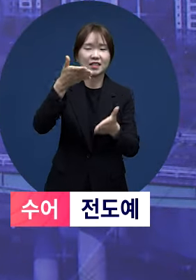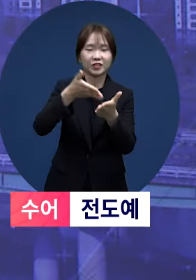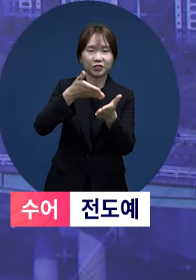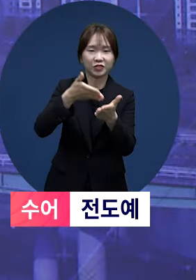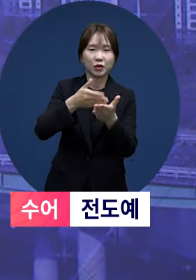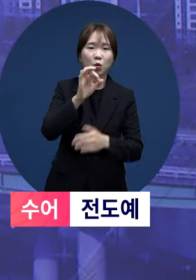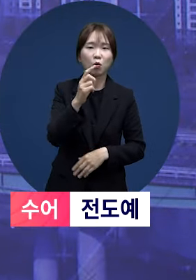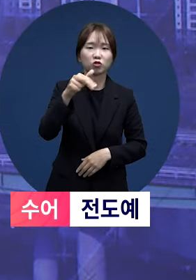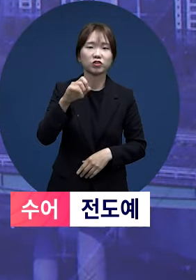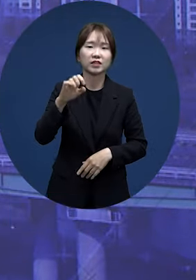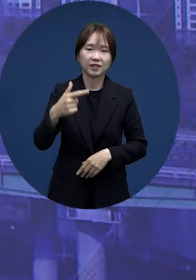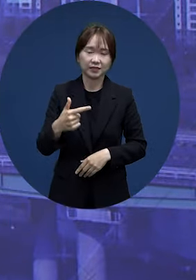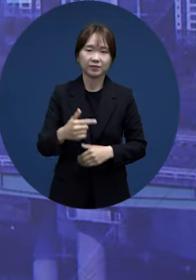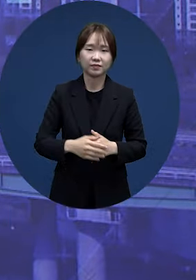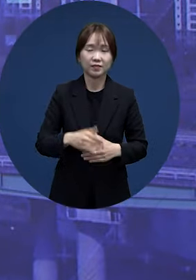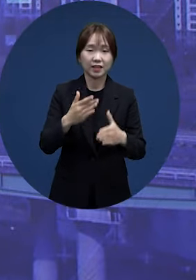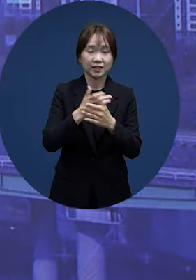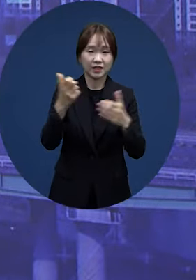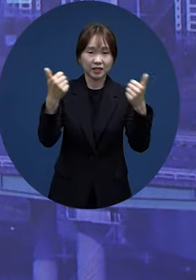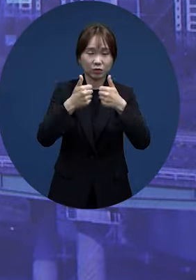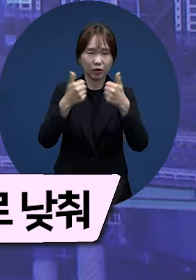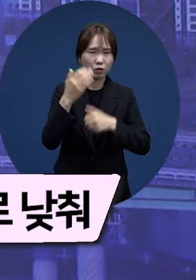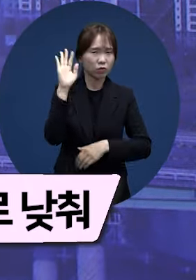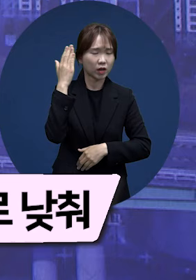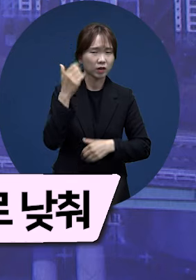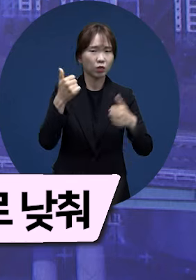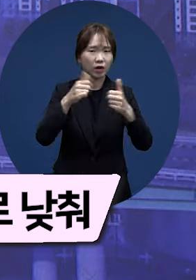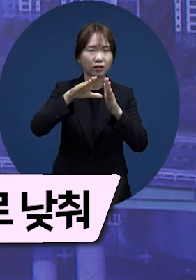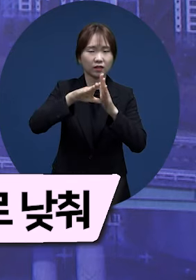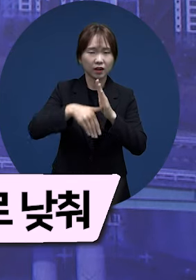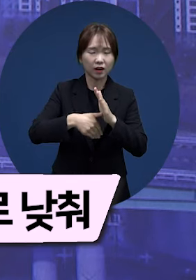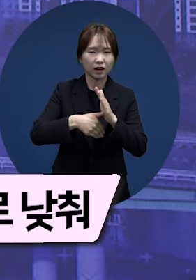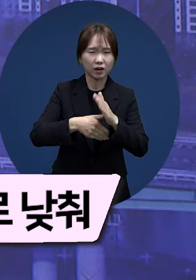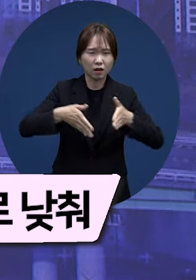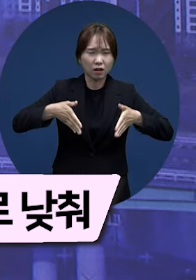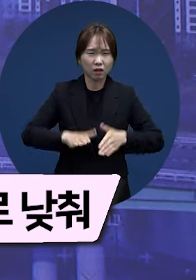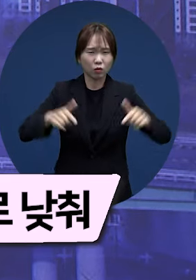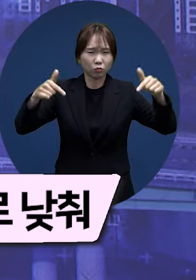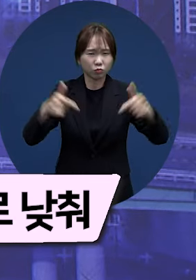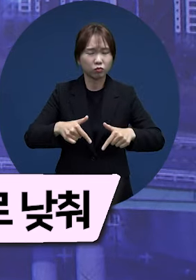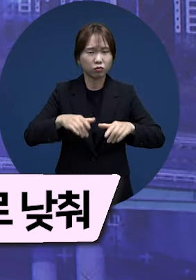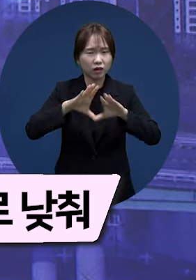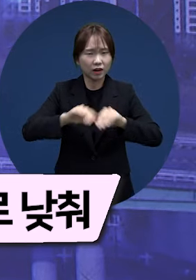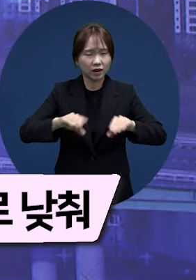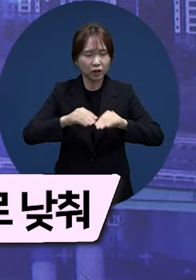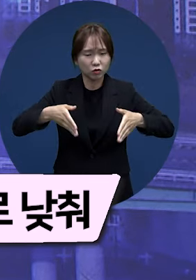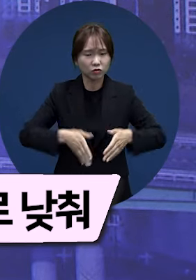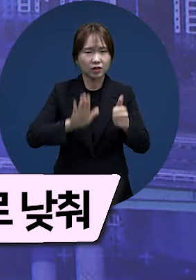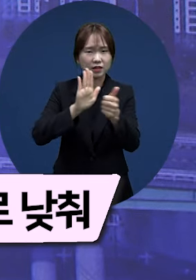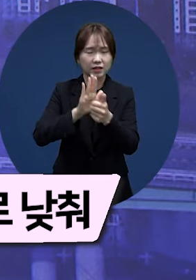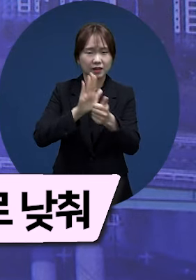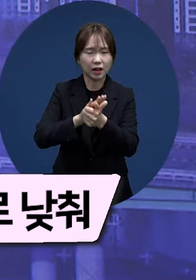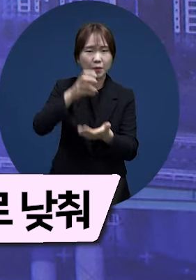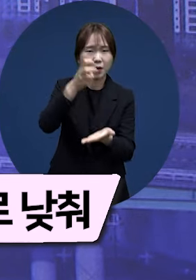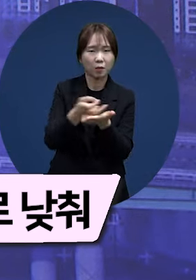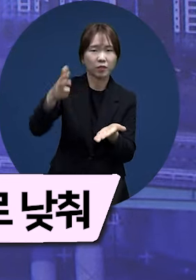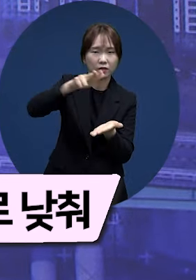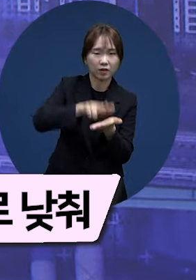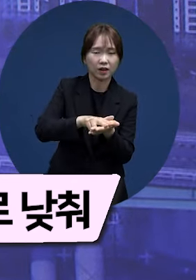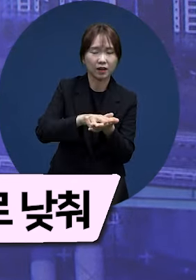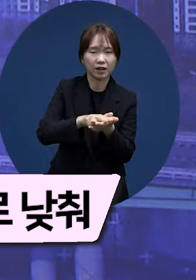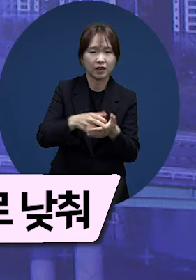양산팩토리 오지훈입니다. 양산시의회는 최근 정례회에서 저출산 대책 및 출산장려 지원 조례를